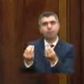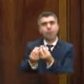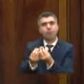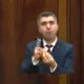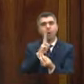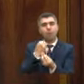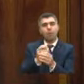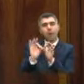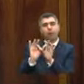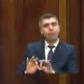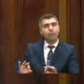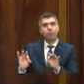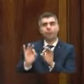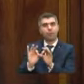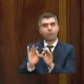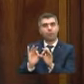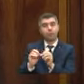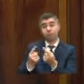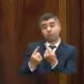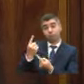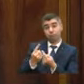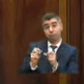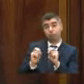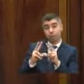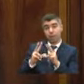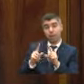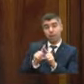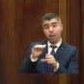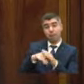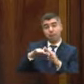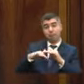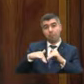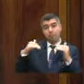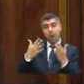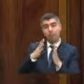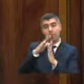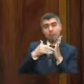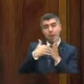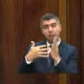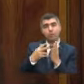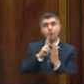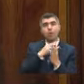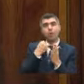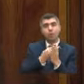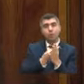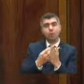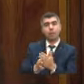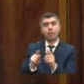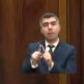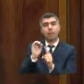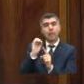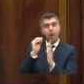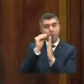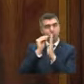الحكومي. وما إذا كانت لا تزال مؤمنة بالأولويات البرنامجكم الحكومي، أما بالبرنامج الحكومي بأولويات